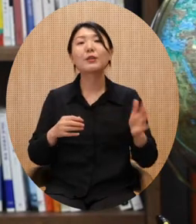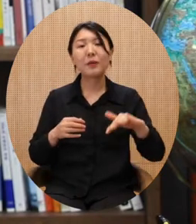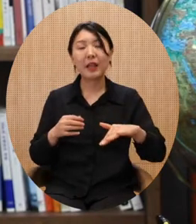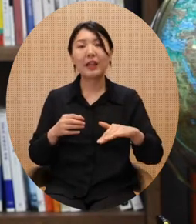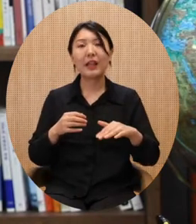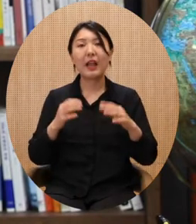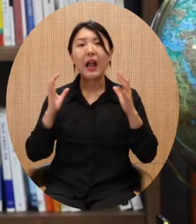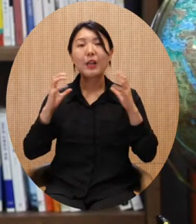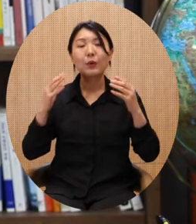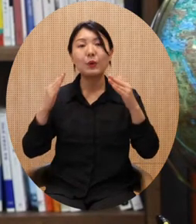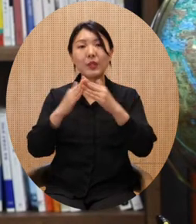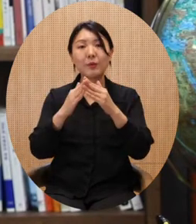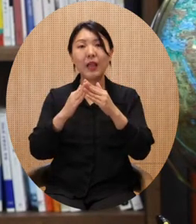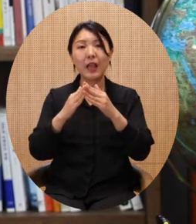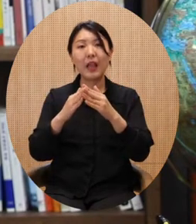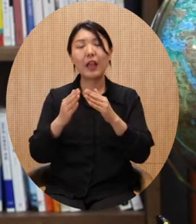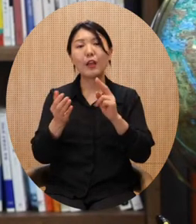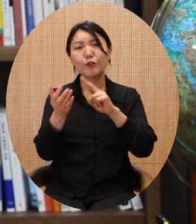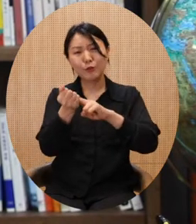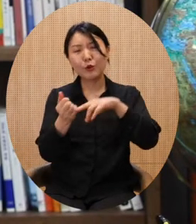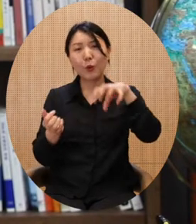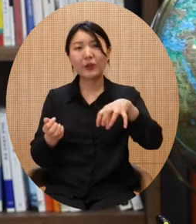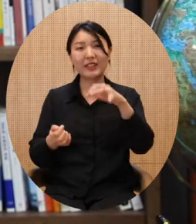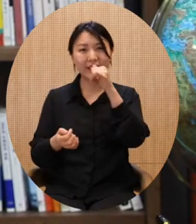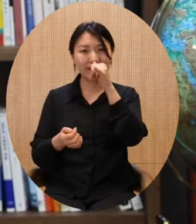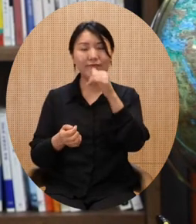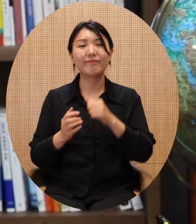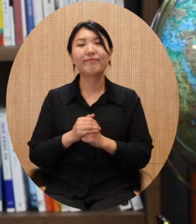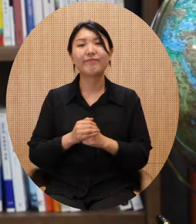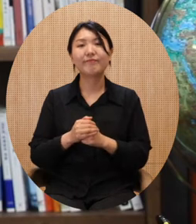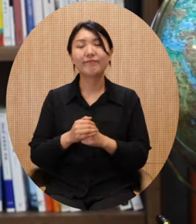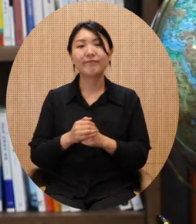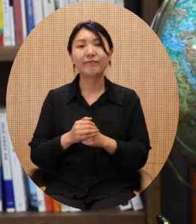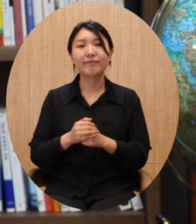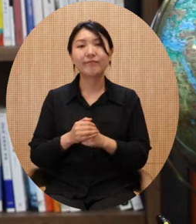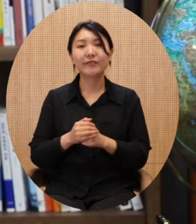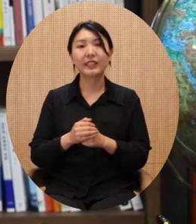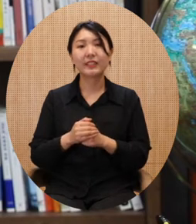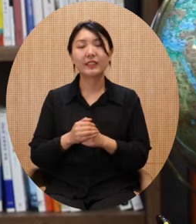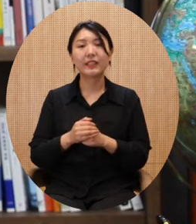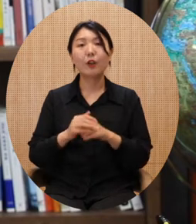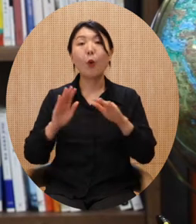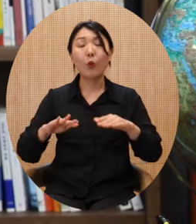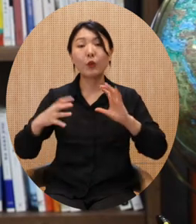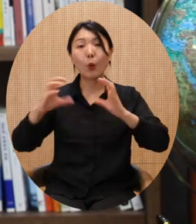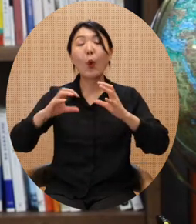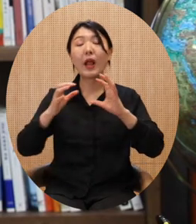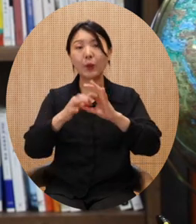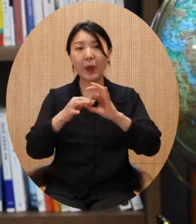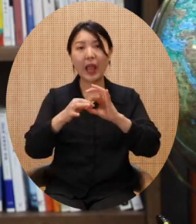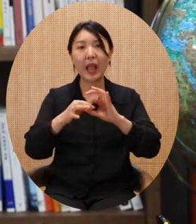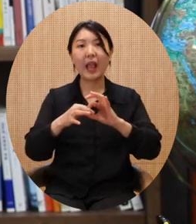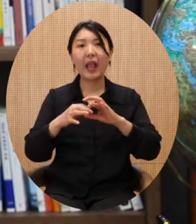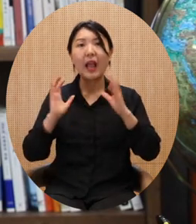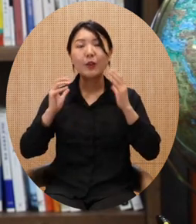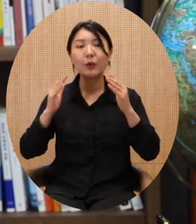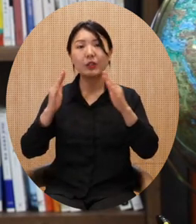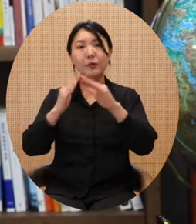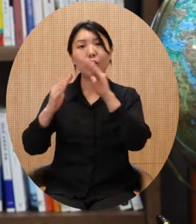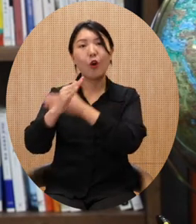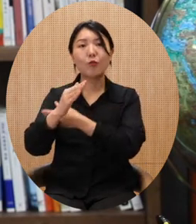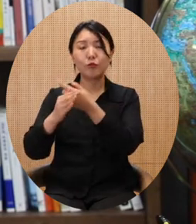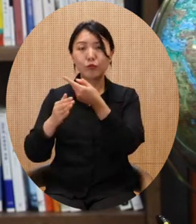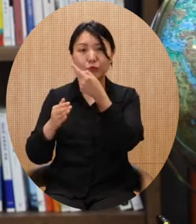아직도 아동 주거의 사각지대가 존재하는 것도 사실입니다. 오늘 토론회를 통해 아동